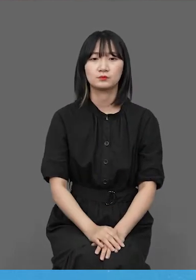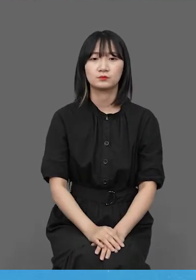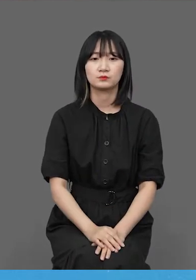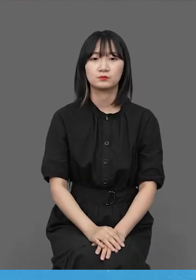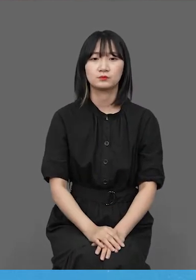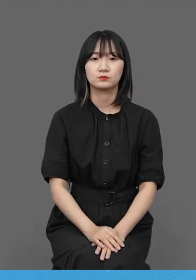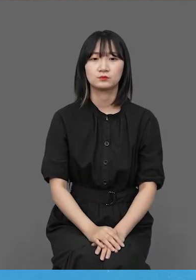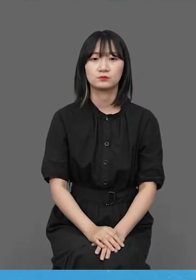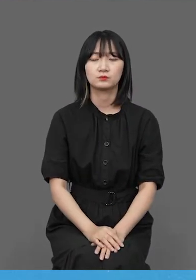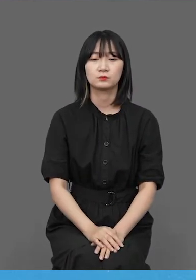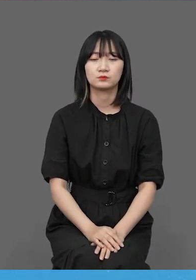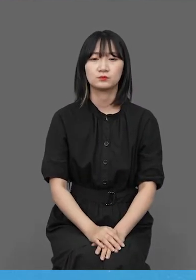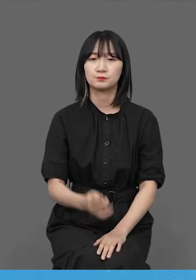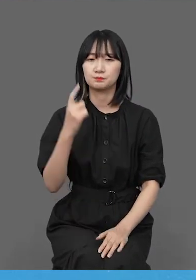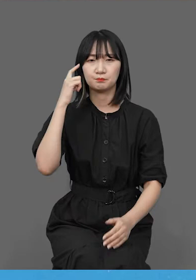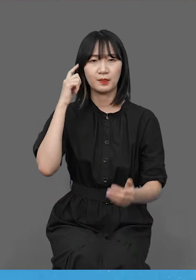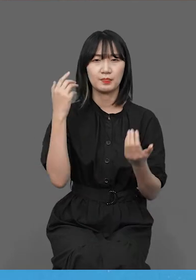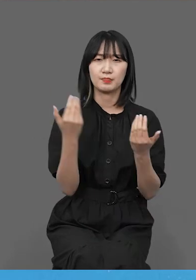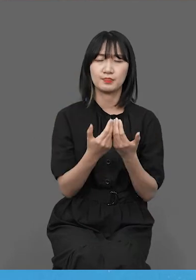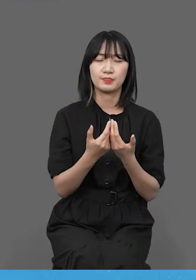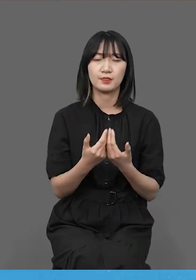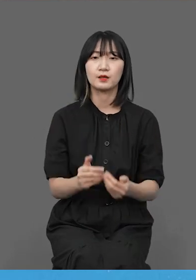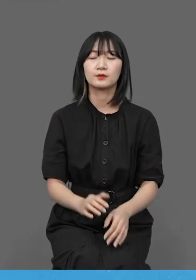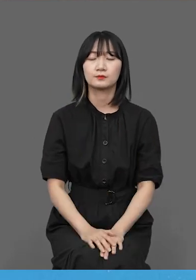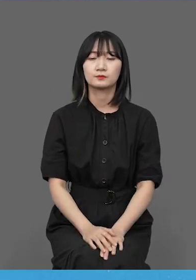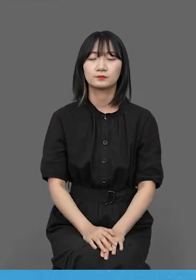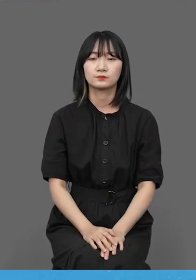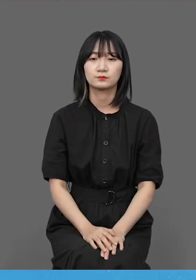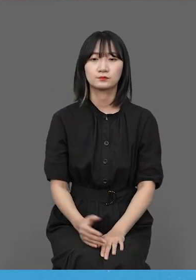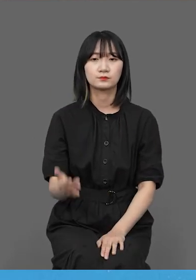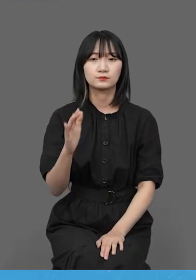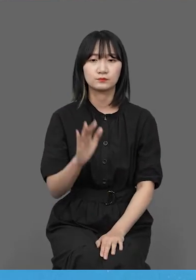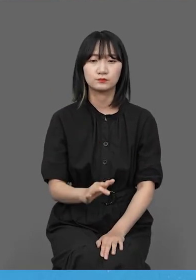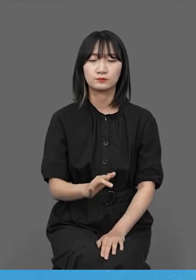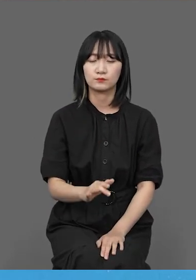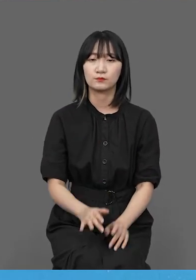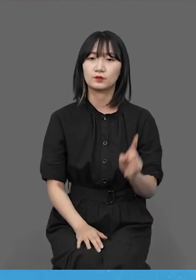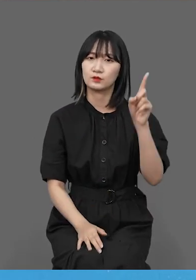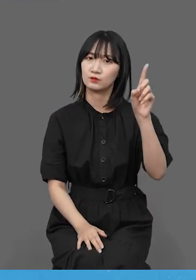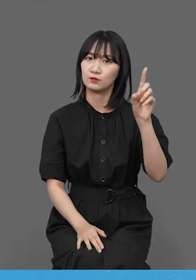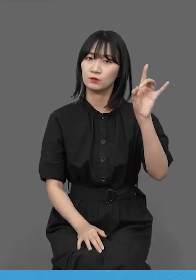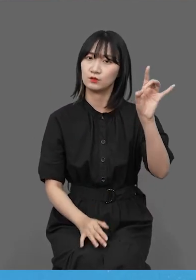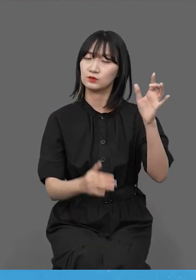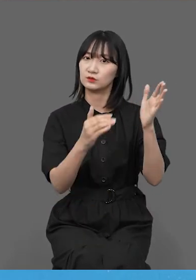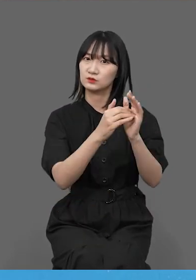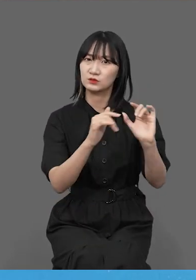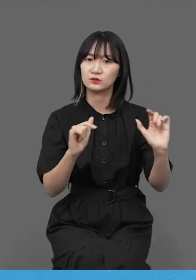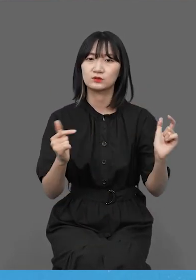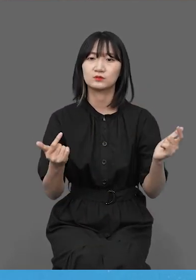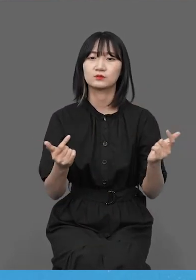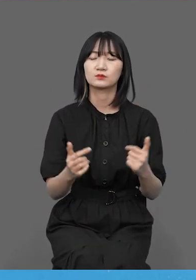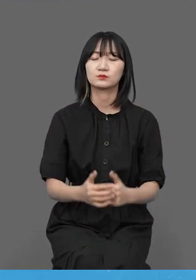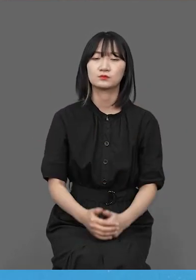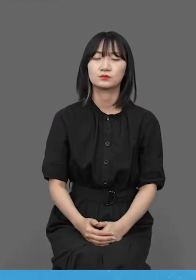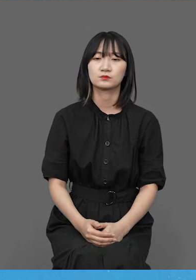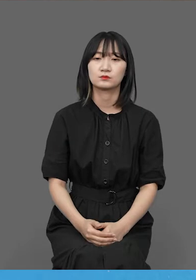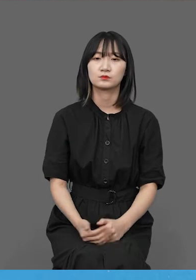강력한 반창조론자 학자들입니다. 하지만 그분들만 있는 게 아닙니다.